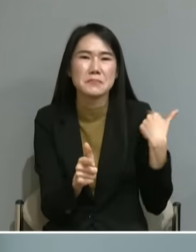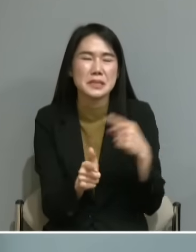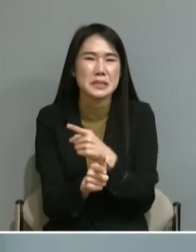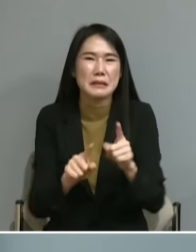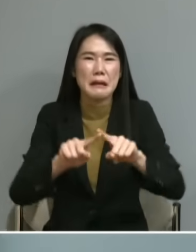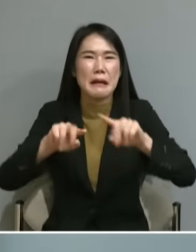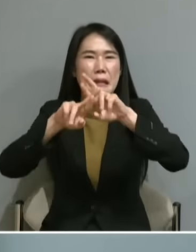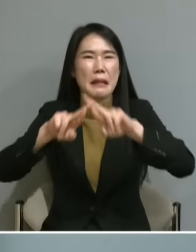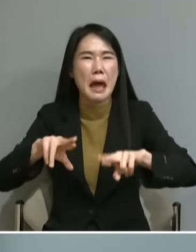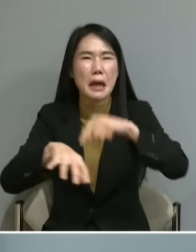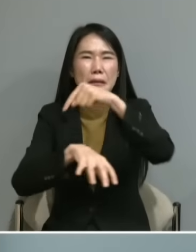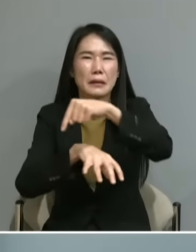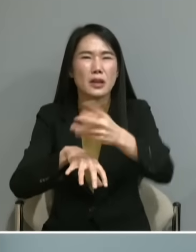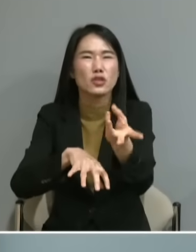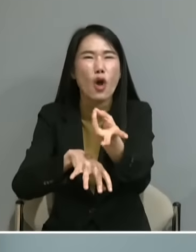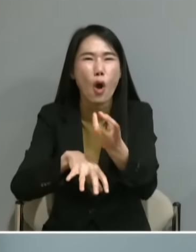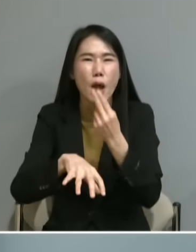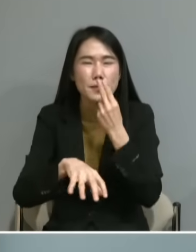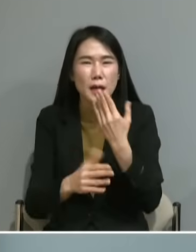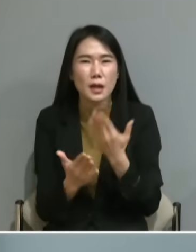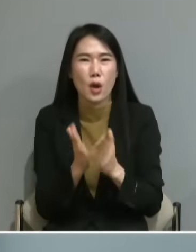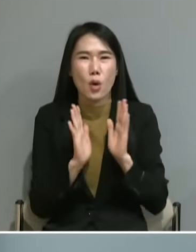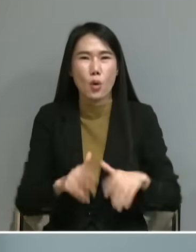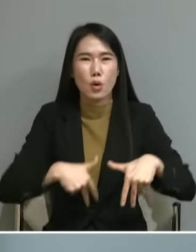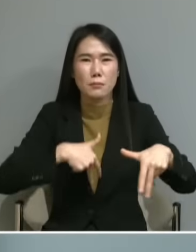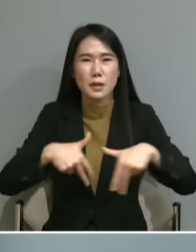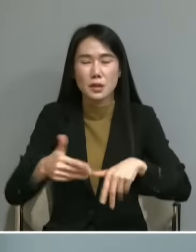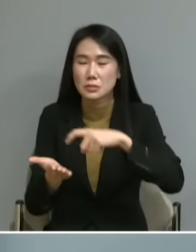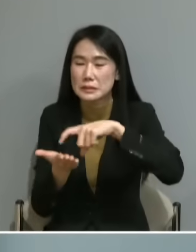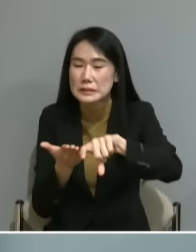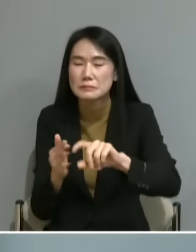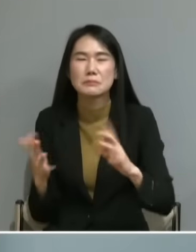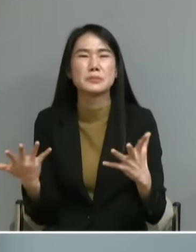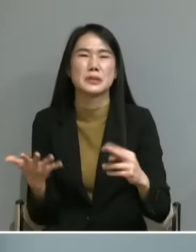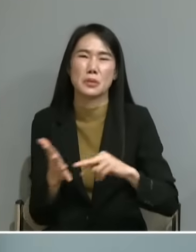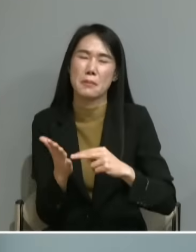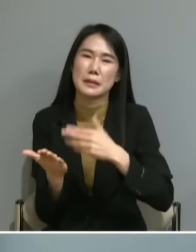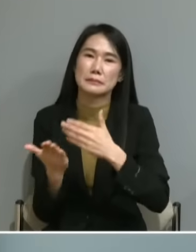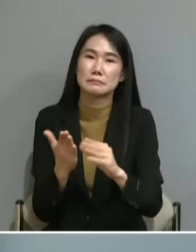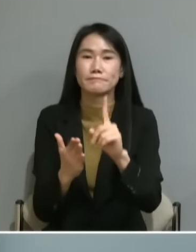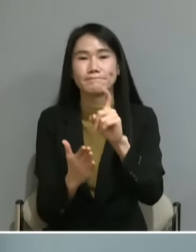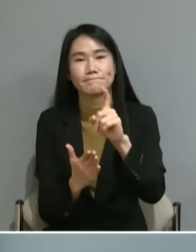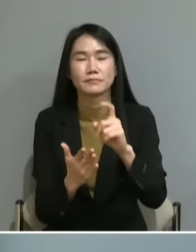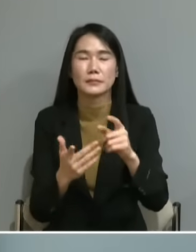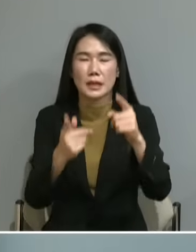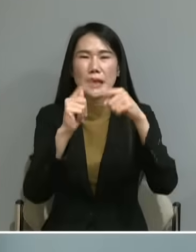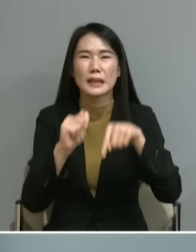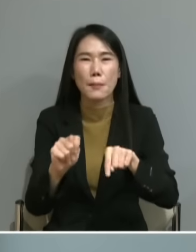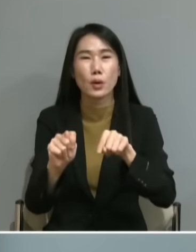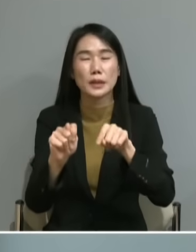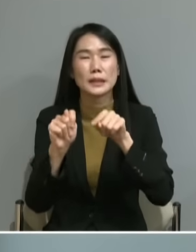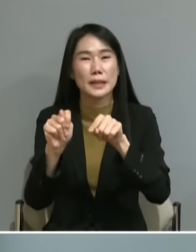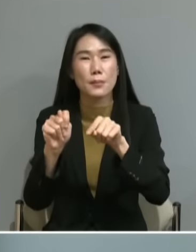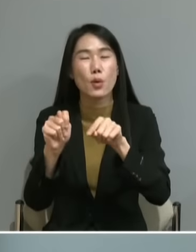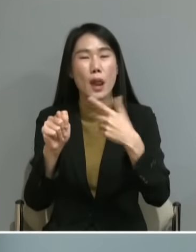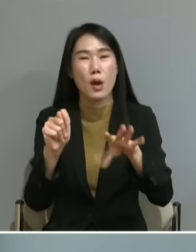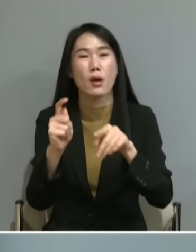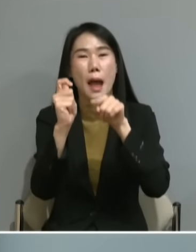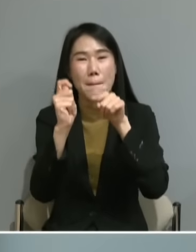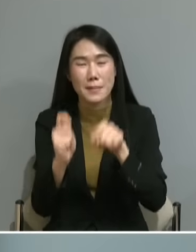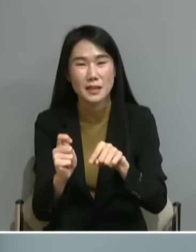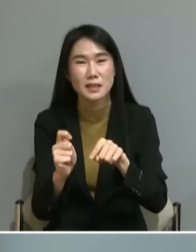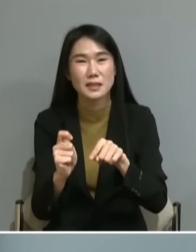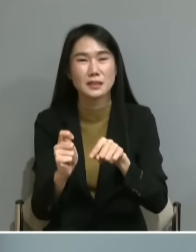ไม่มีร้านค้าเพียงพอที่จะรองรับการจับจ่ายใช้สอยนะครับในระดับพอมันเหลือระดับตำบลกับระดับอำเภอกับระ